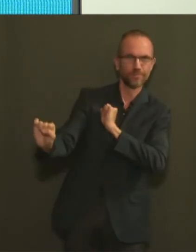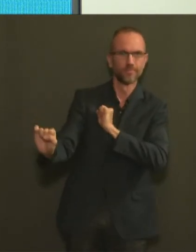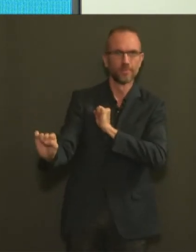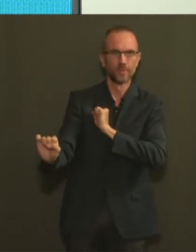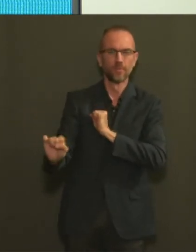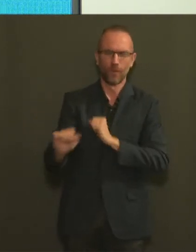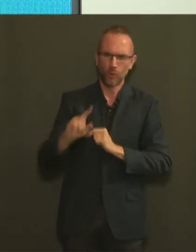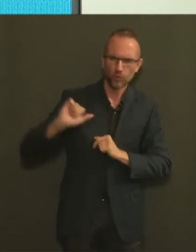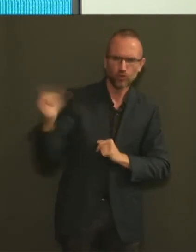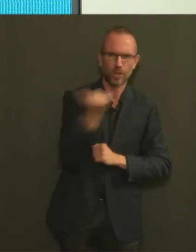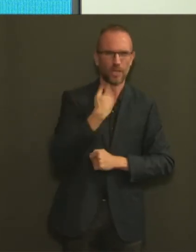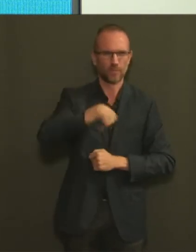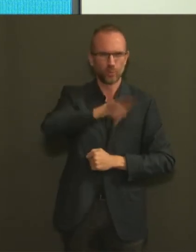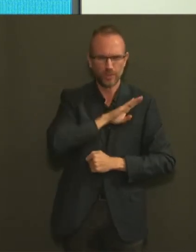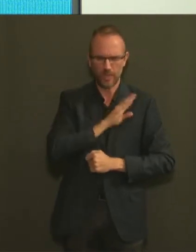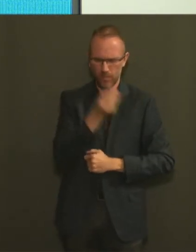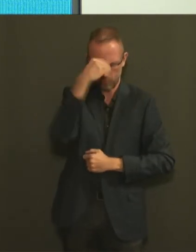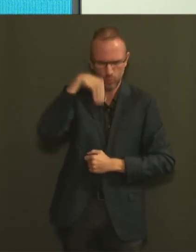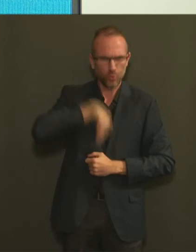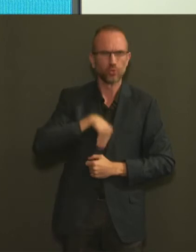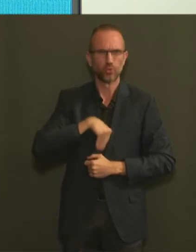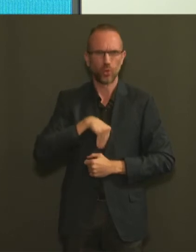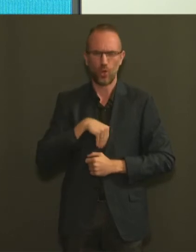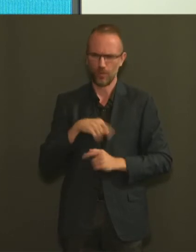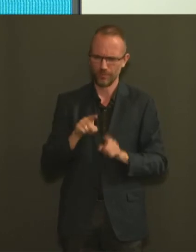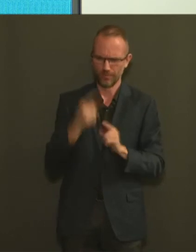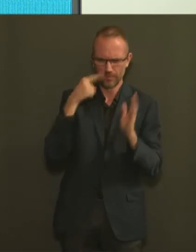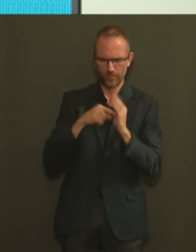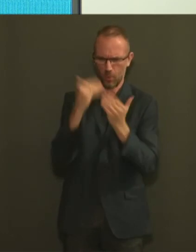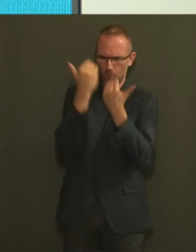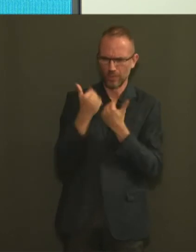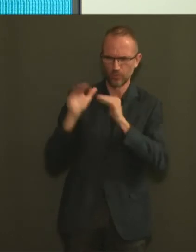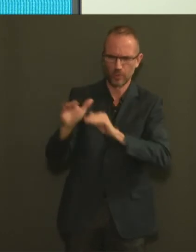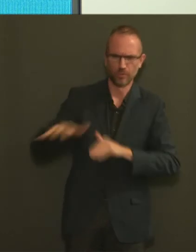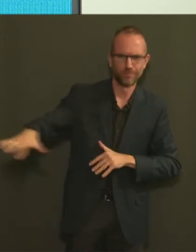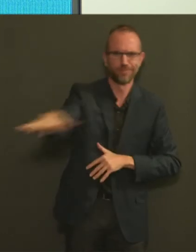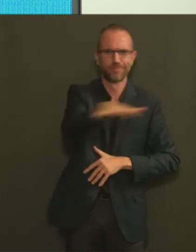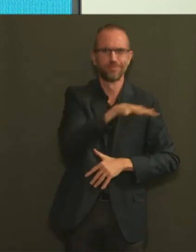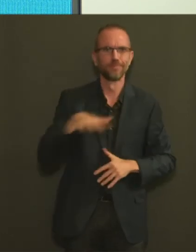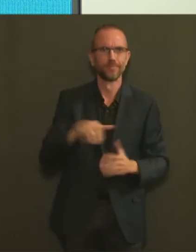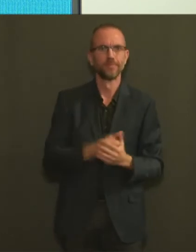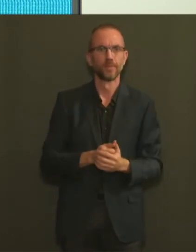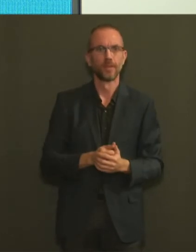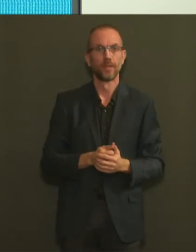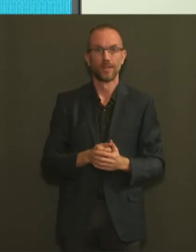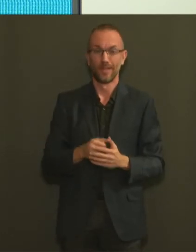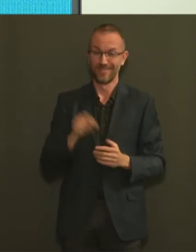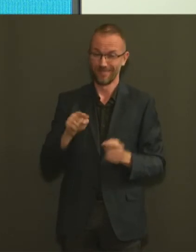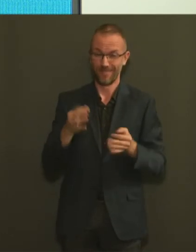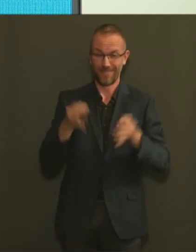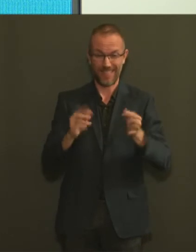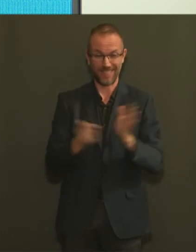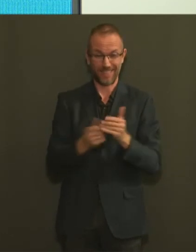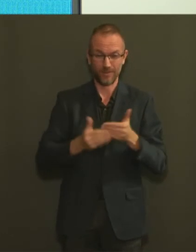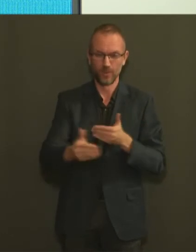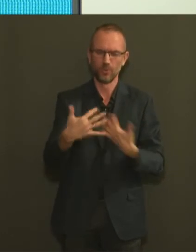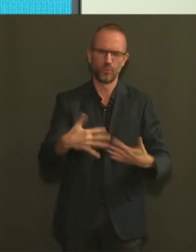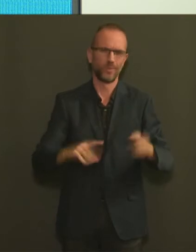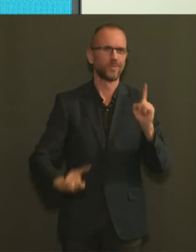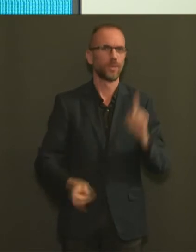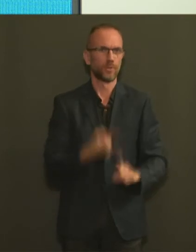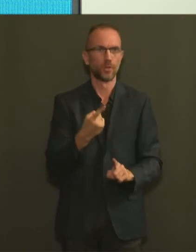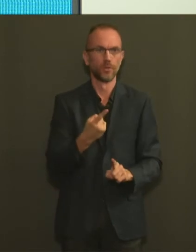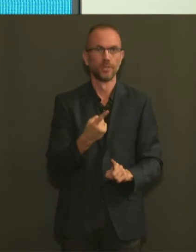temps pour nous mêmes que pour les autres ces fêtes sont importantes sont importantes dans un contexte particulier